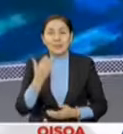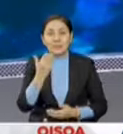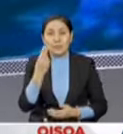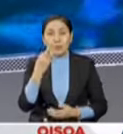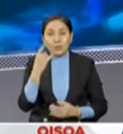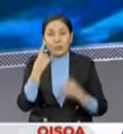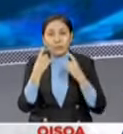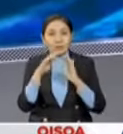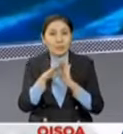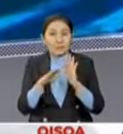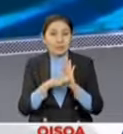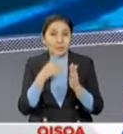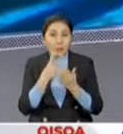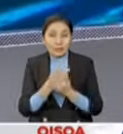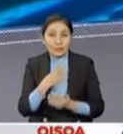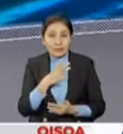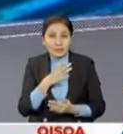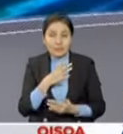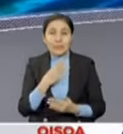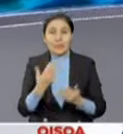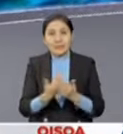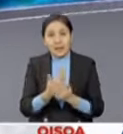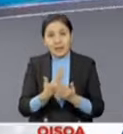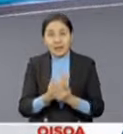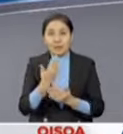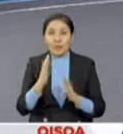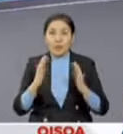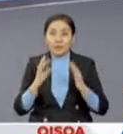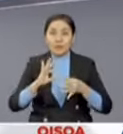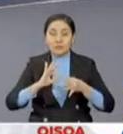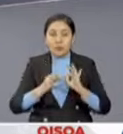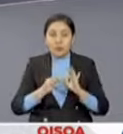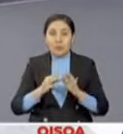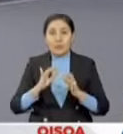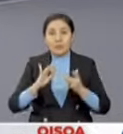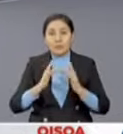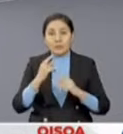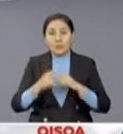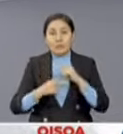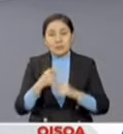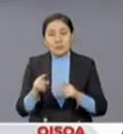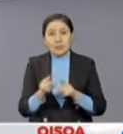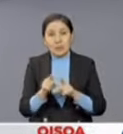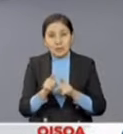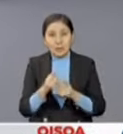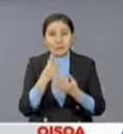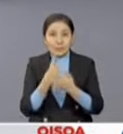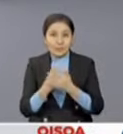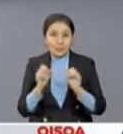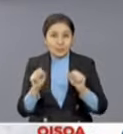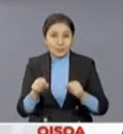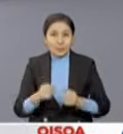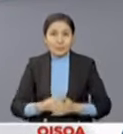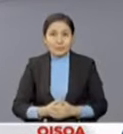Siz Poytaxt informatsion dasturini tomosha qildingiz. Yangiliklar, voqea hodisalar tafsilotini ijtimoiy tarmoqlardagi sahifalarimiz